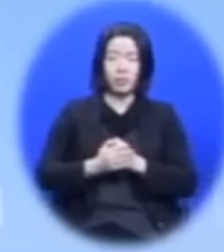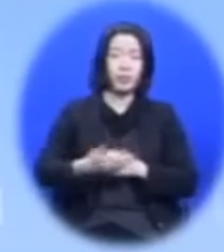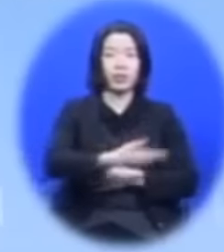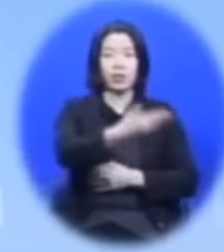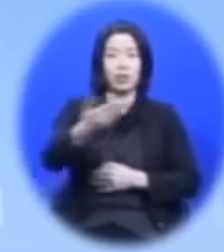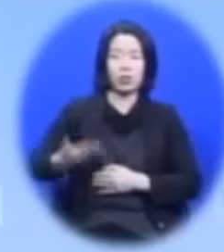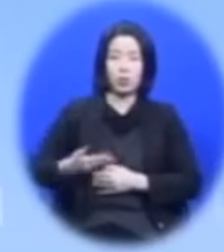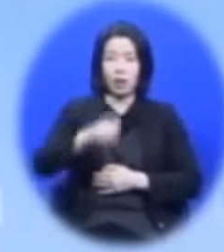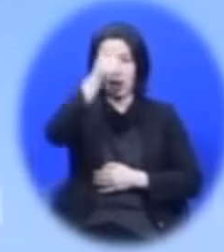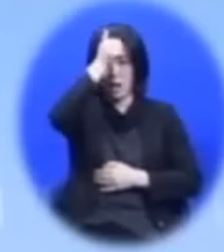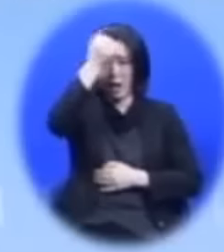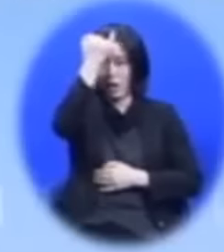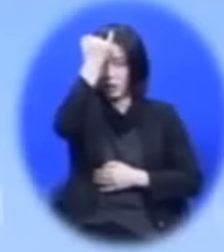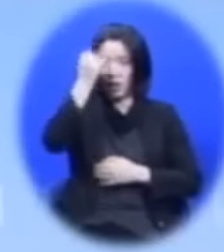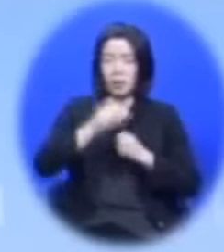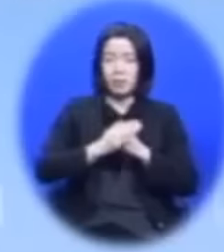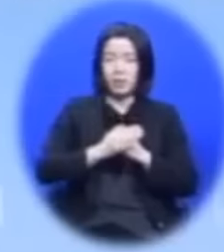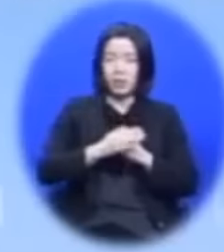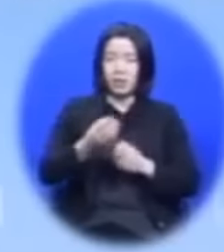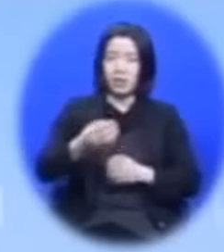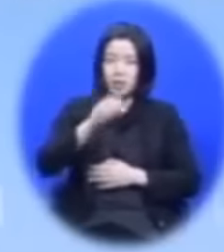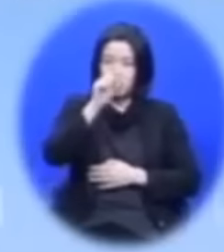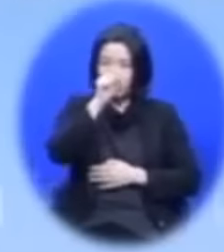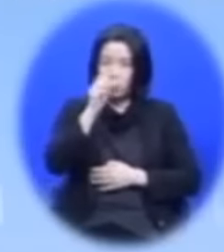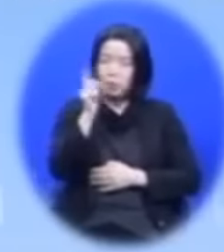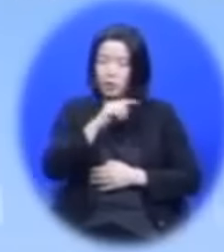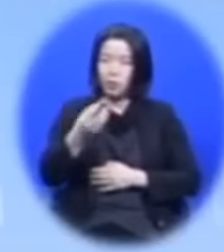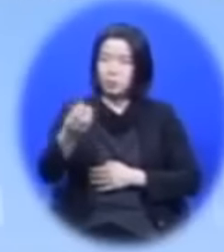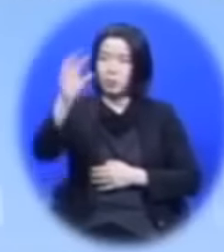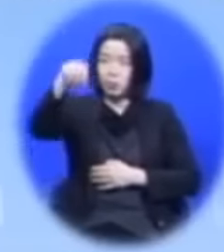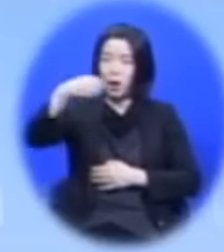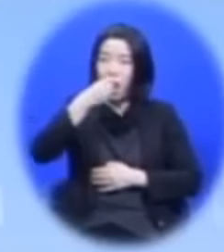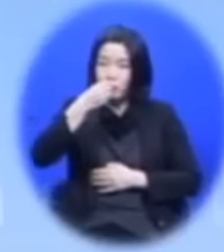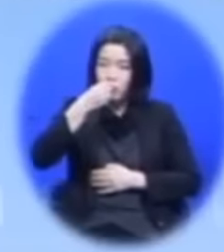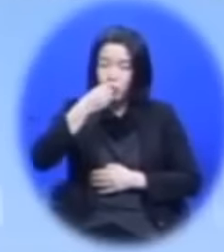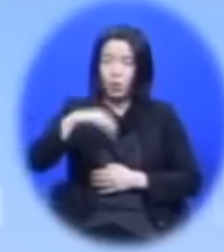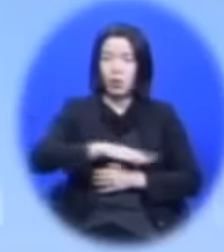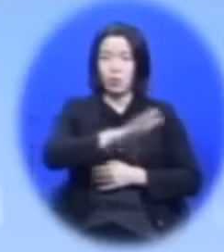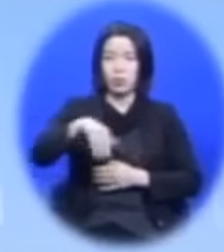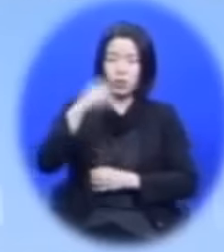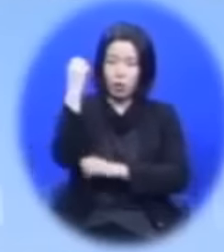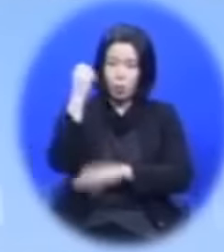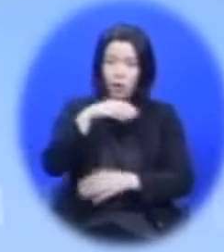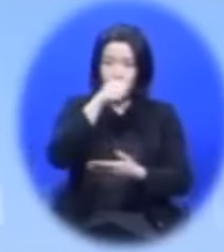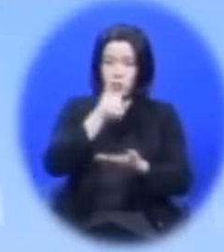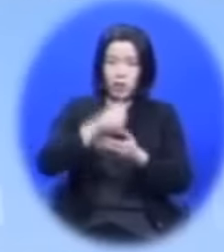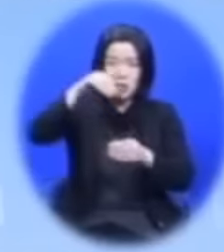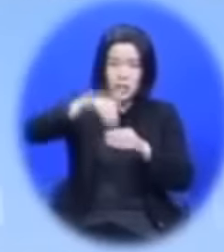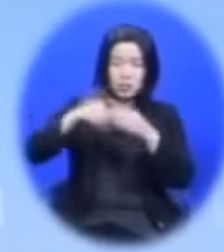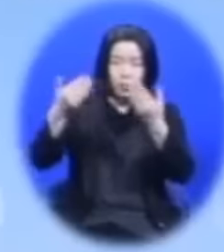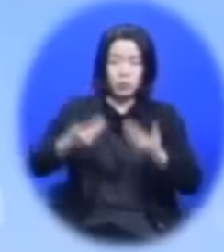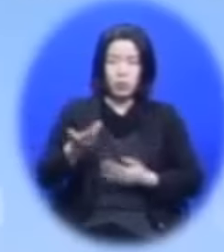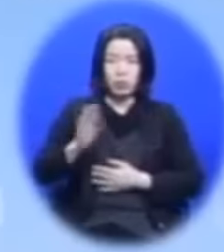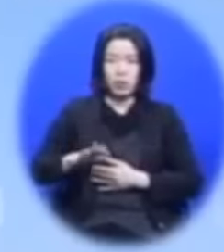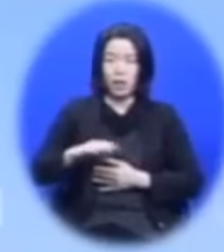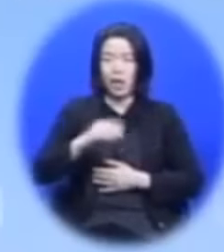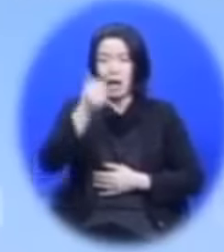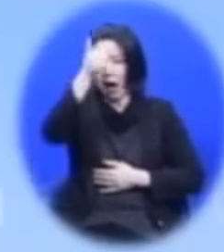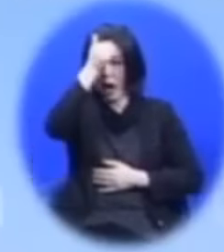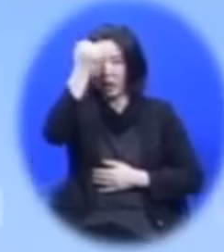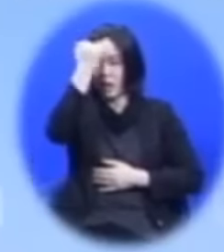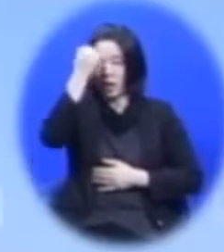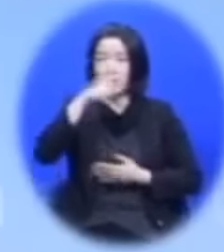여러분, 아담과 하와가 선악과를 따먹고 우리에게 원죄를 심어 주었는데 아담과 하와가 지은